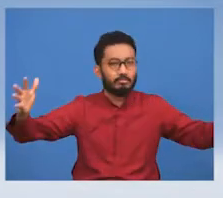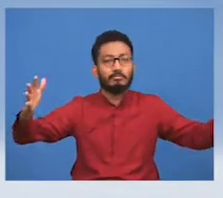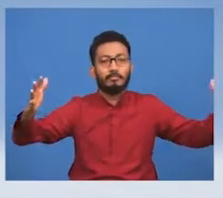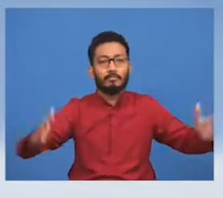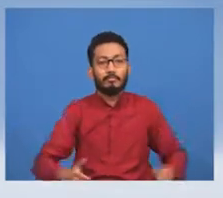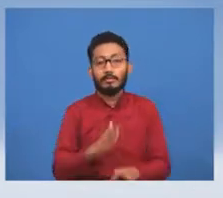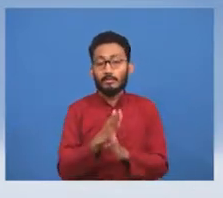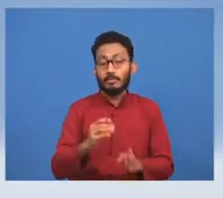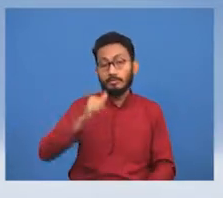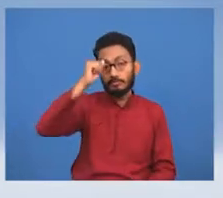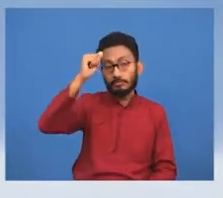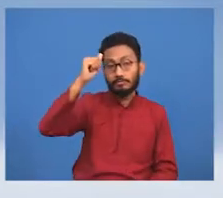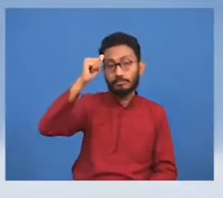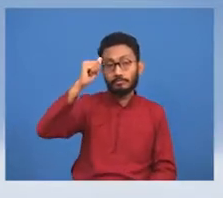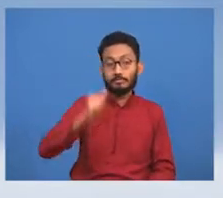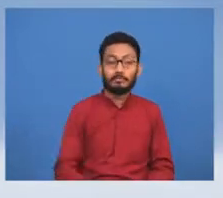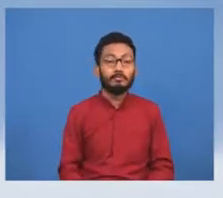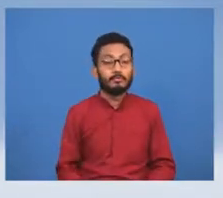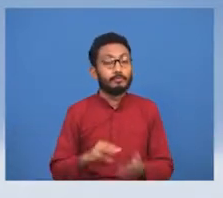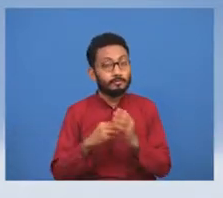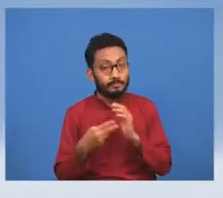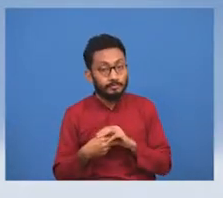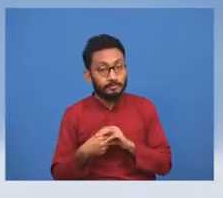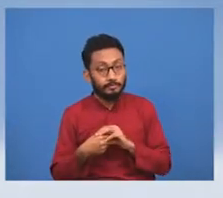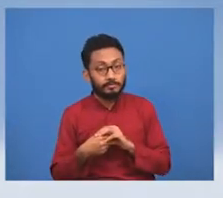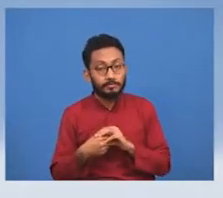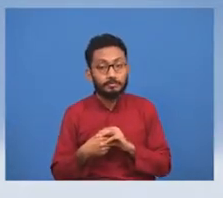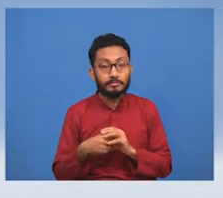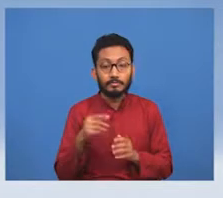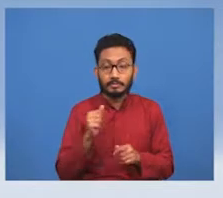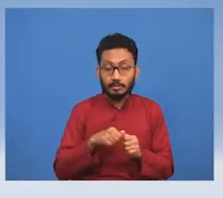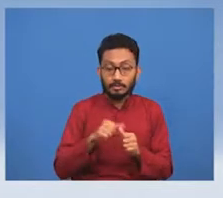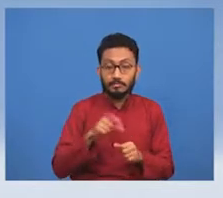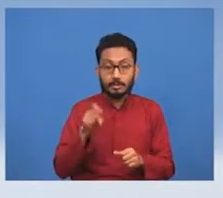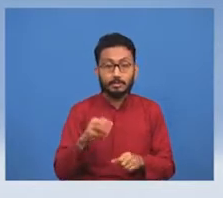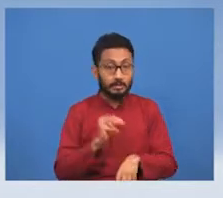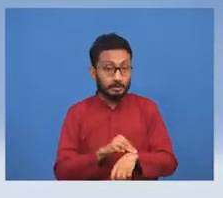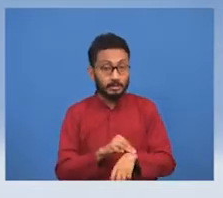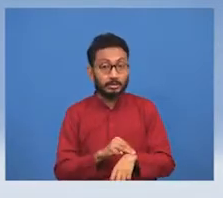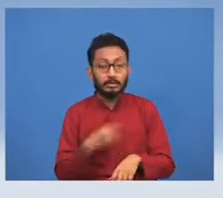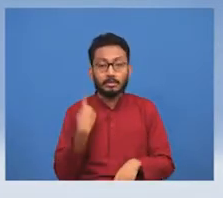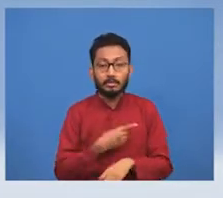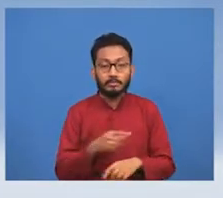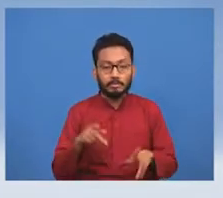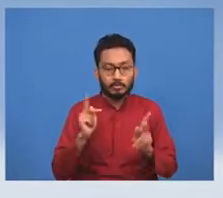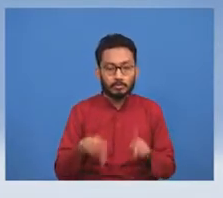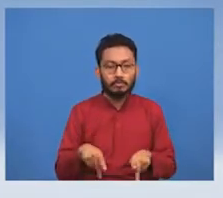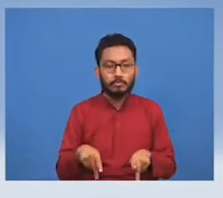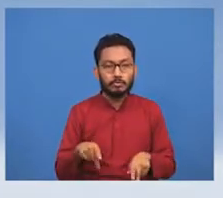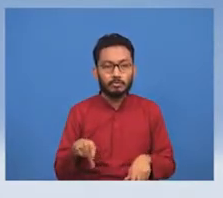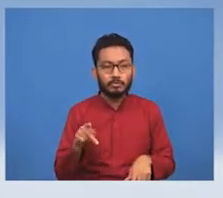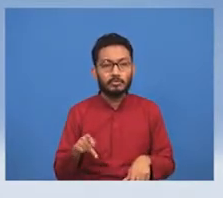Wa Taala. Maknanya apa? Maknanya setiap masa dan ketika kita perlu sentiasa berwaspada